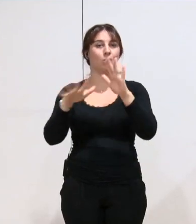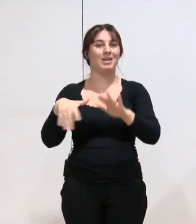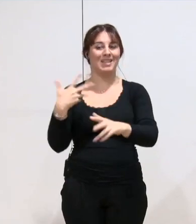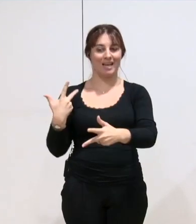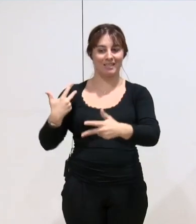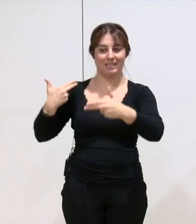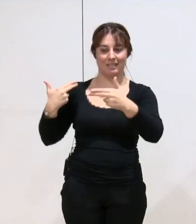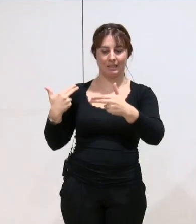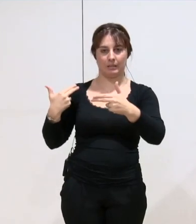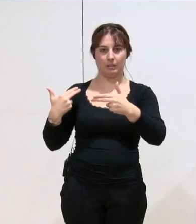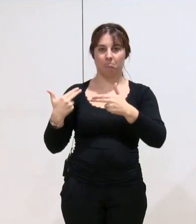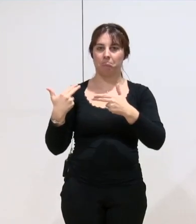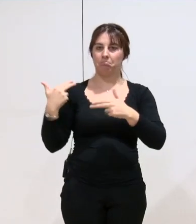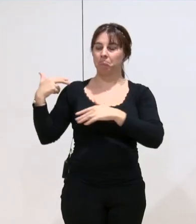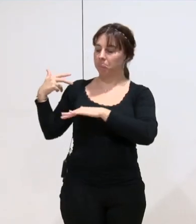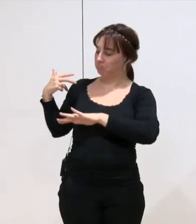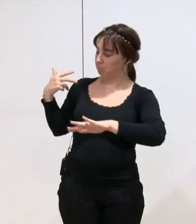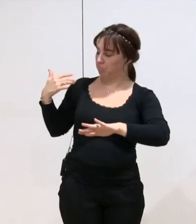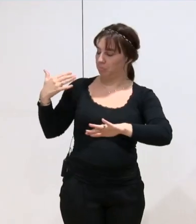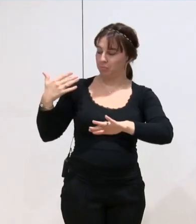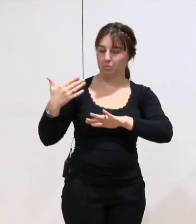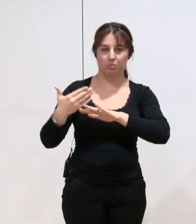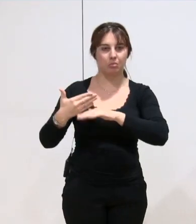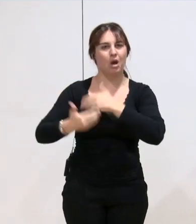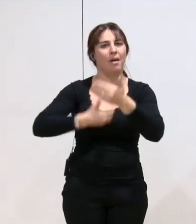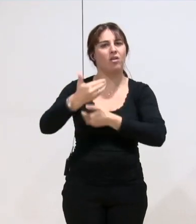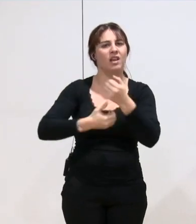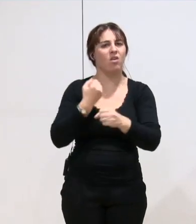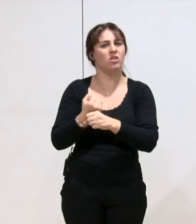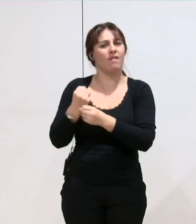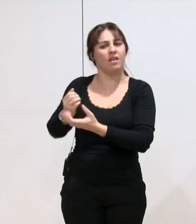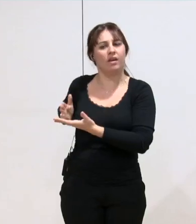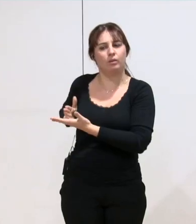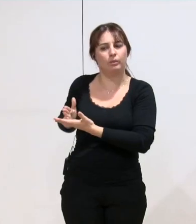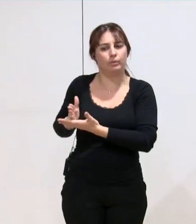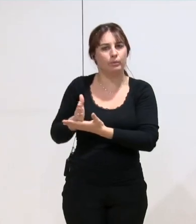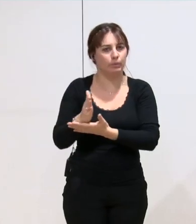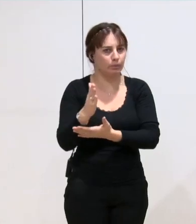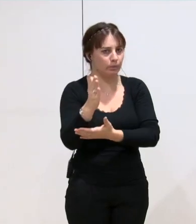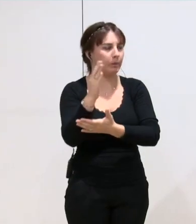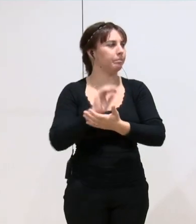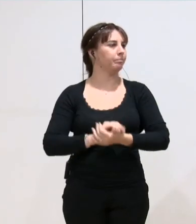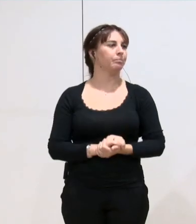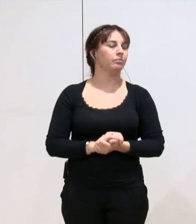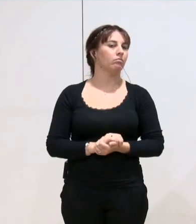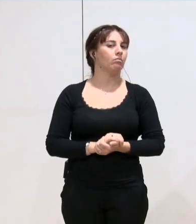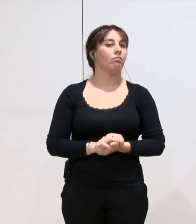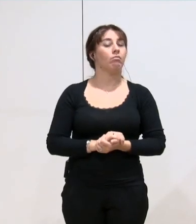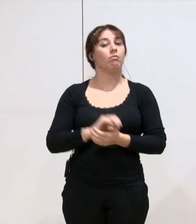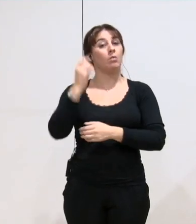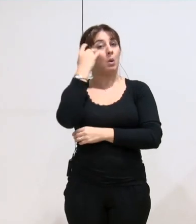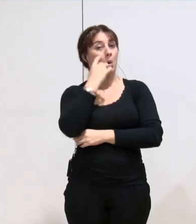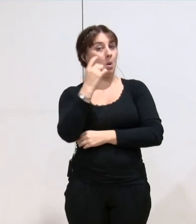bon aperçu déjà du chemin parcouru. Nous pouvons d'abord constater que le